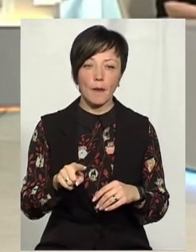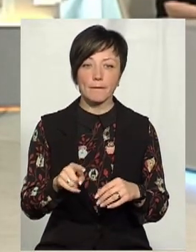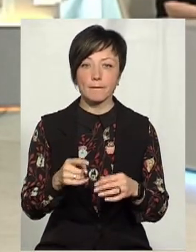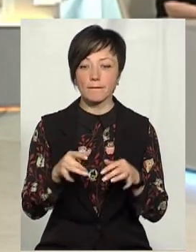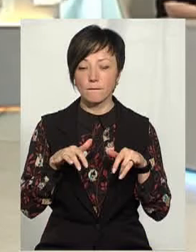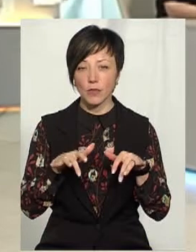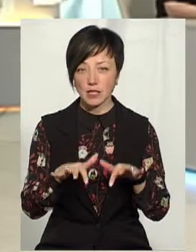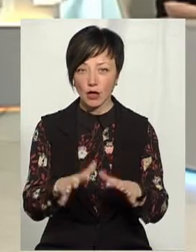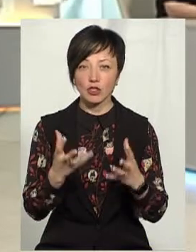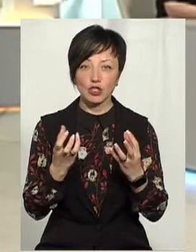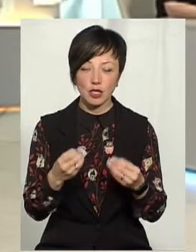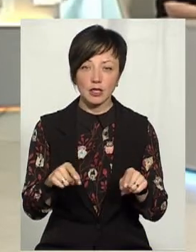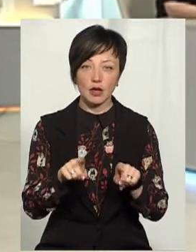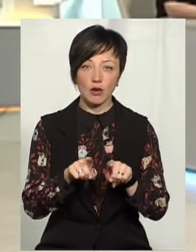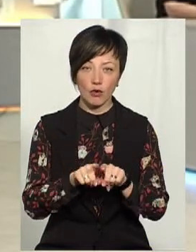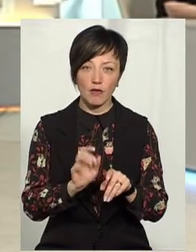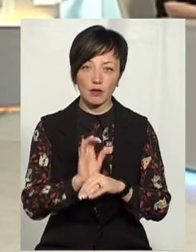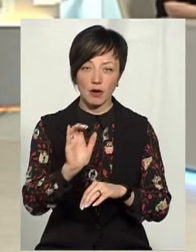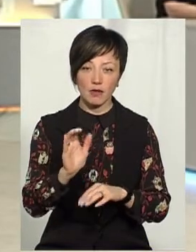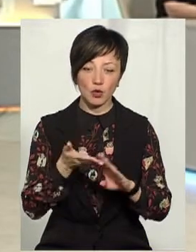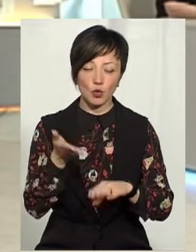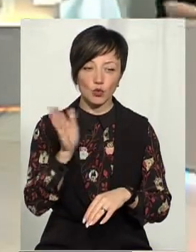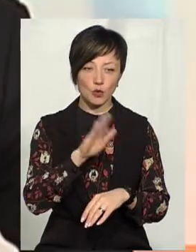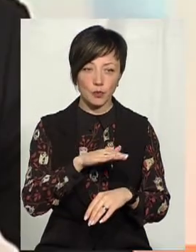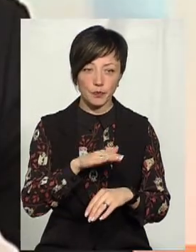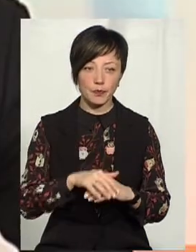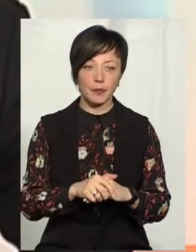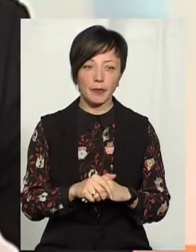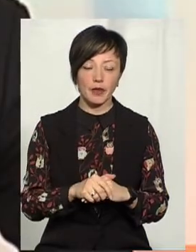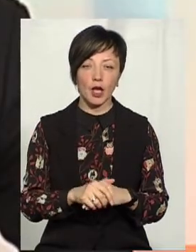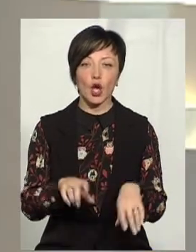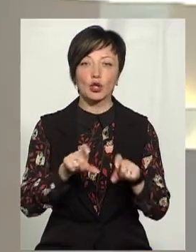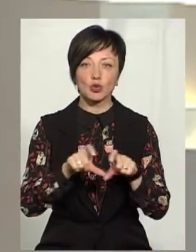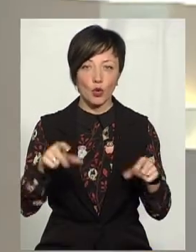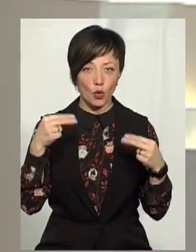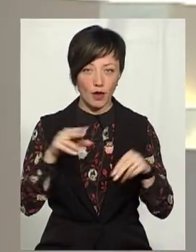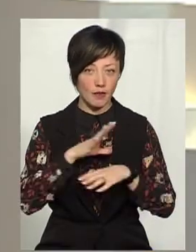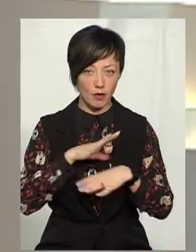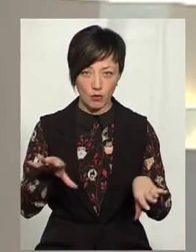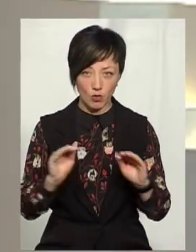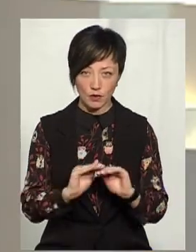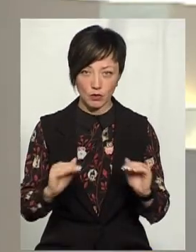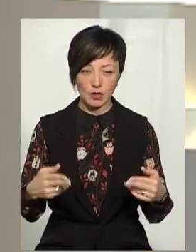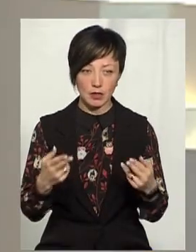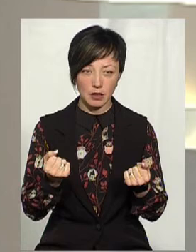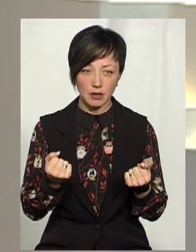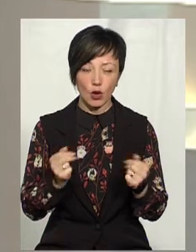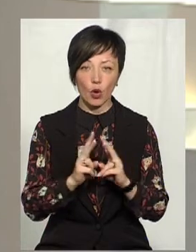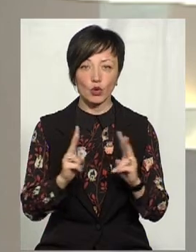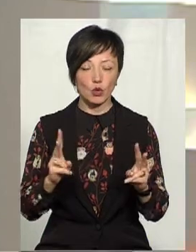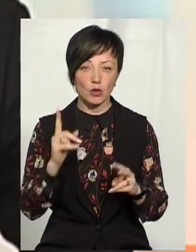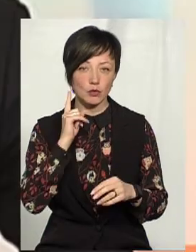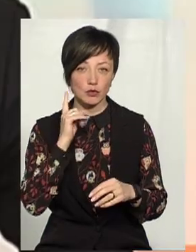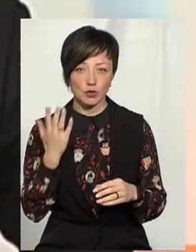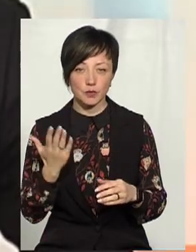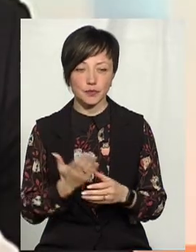закладів сьогодні все-таки ще відбувалося відправлення дітей додому. Тобто в школі уроків не було і в садочках, да, в тих, хто не почув?